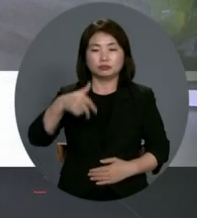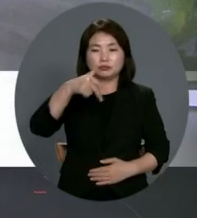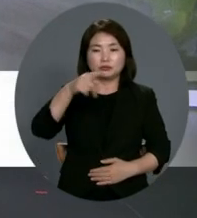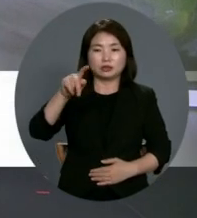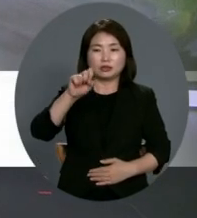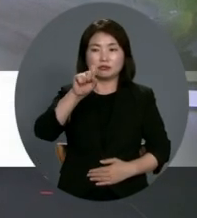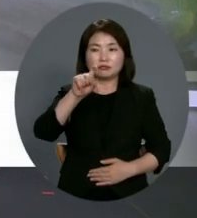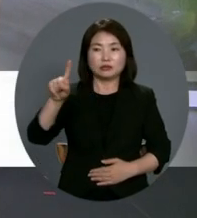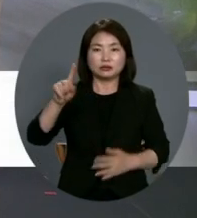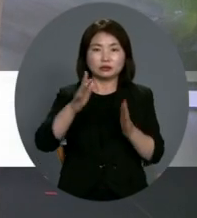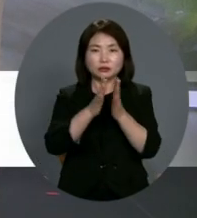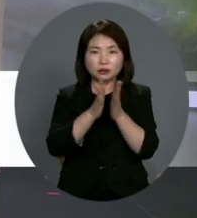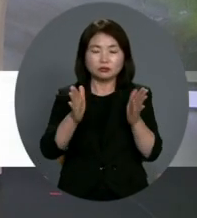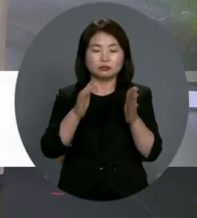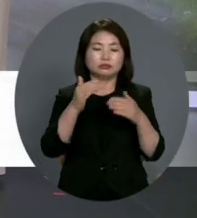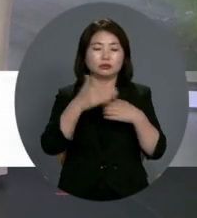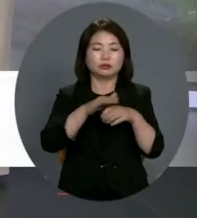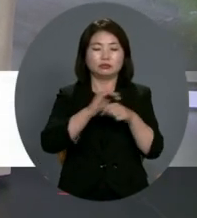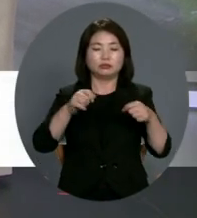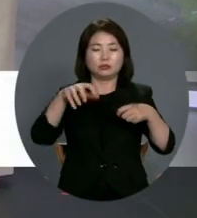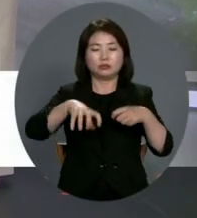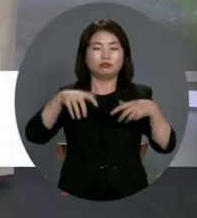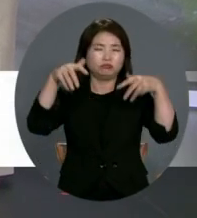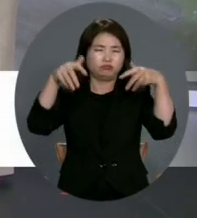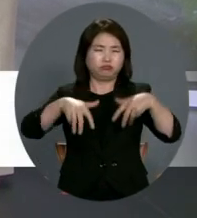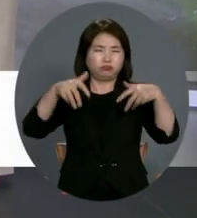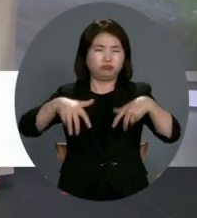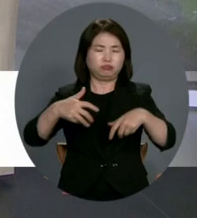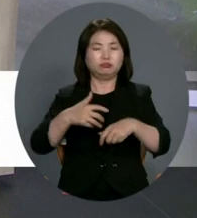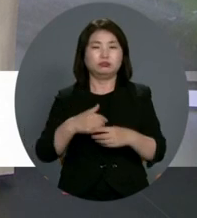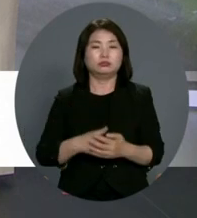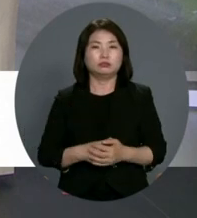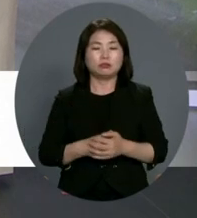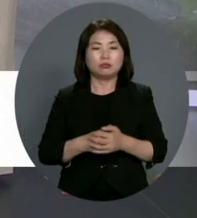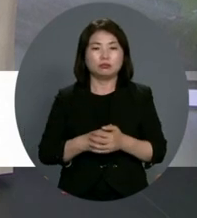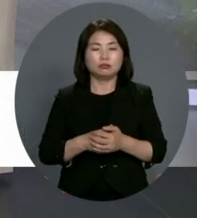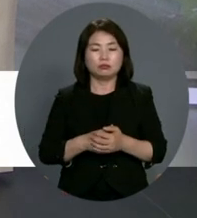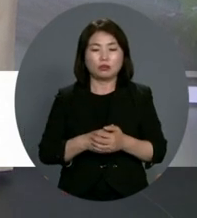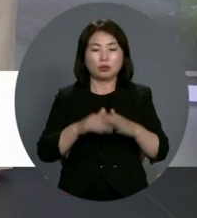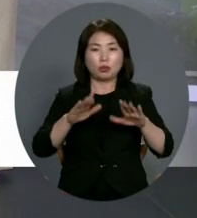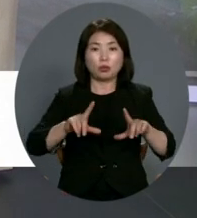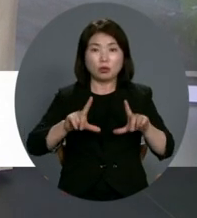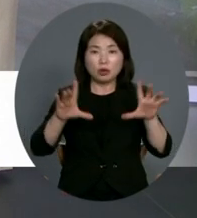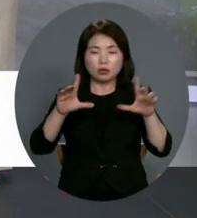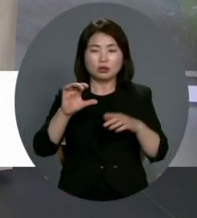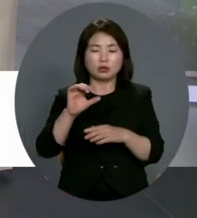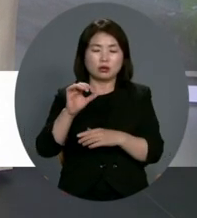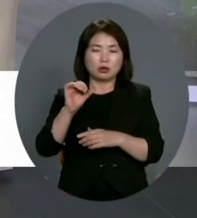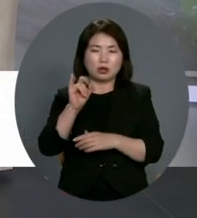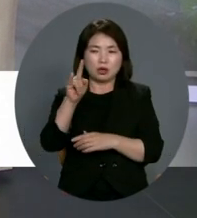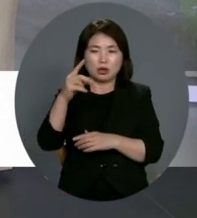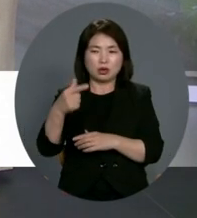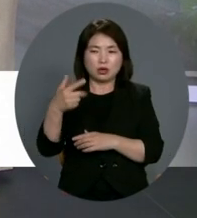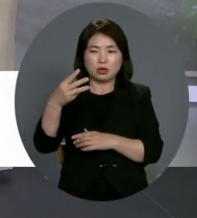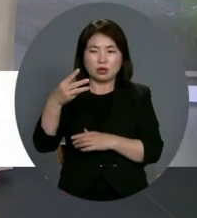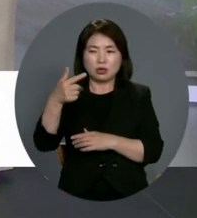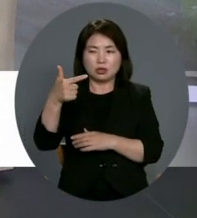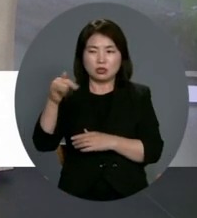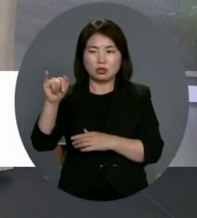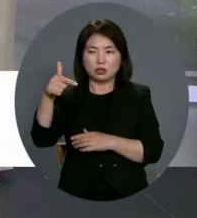장마가 시작되자마자 대구와 경북에도 많은 비가 내렸습니다. 그런데 올여름은 사상 최대 엘니뇨 현상